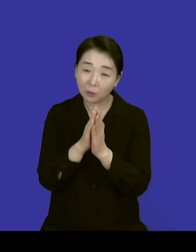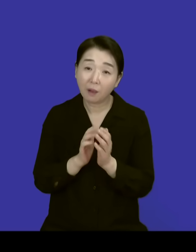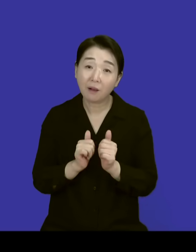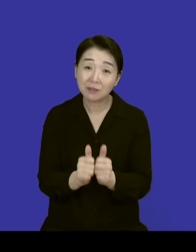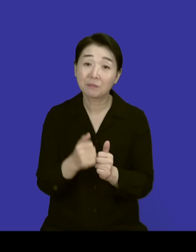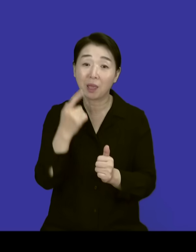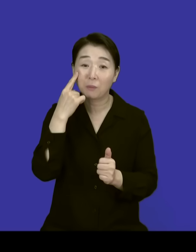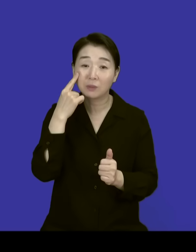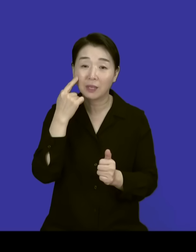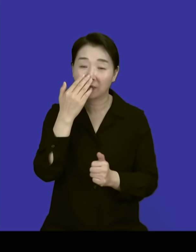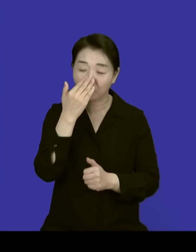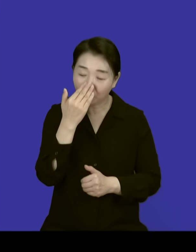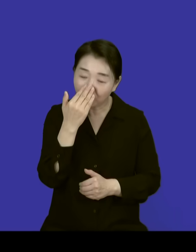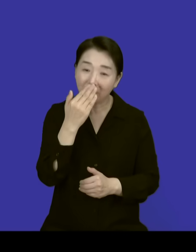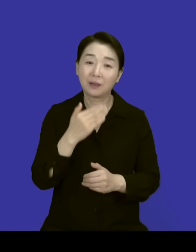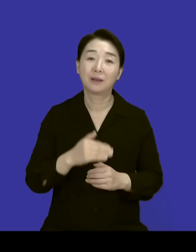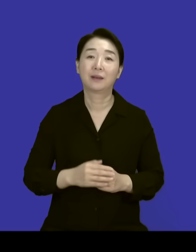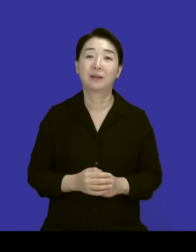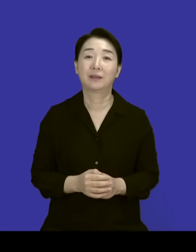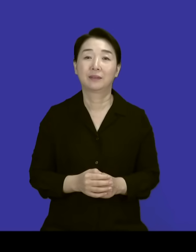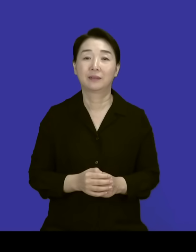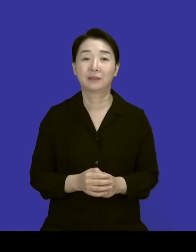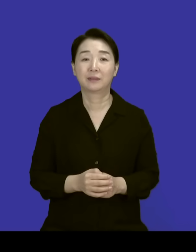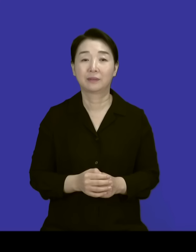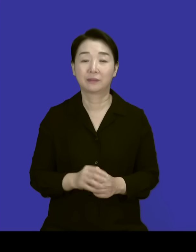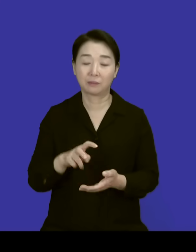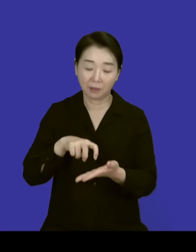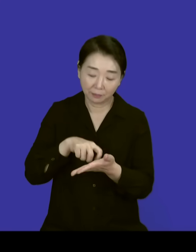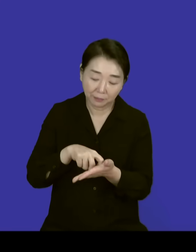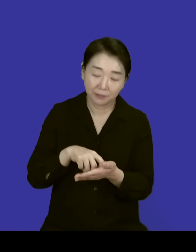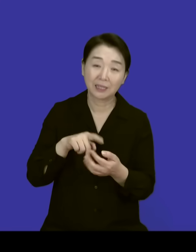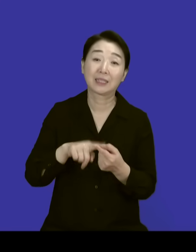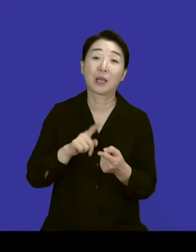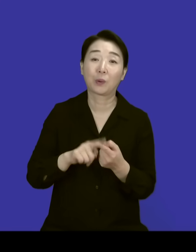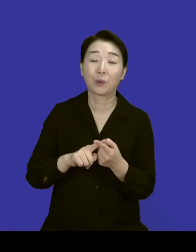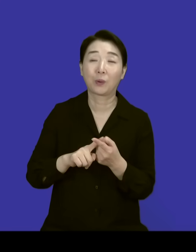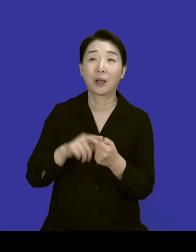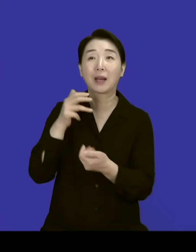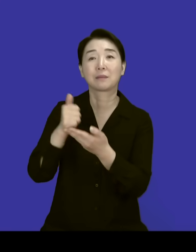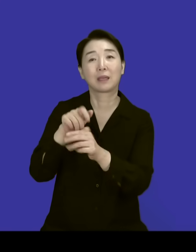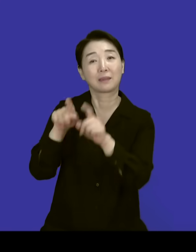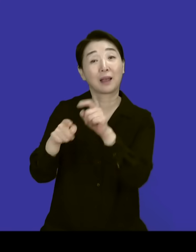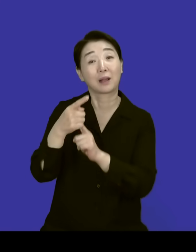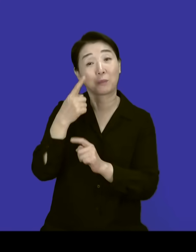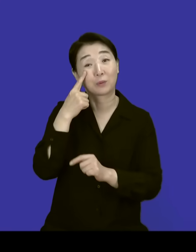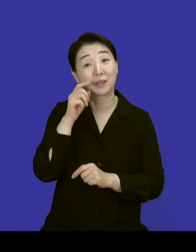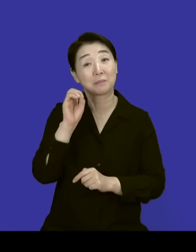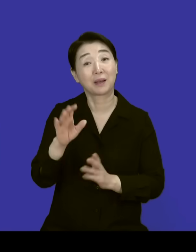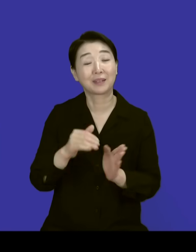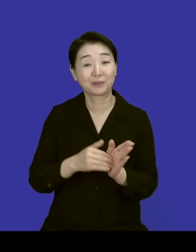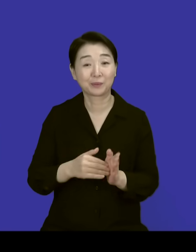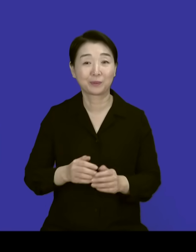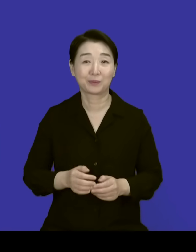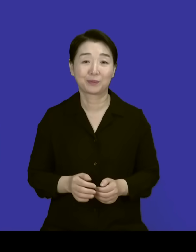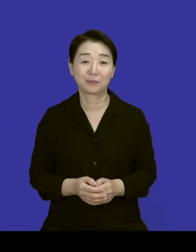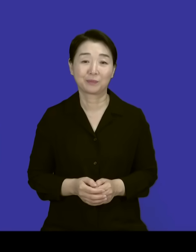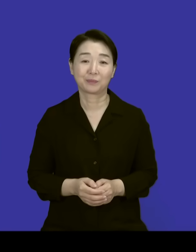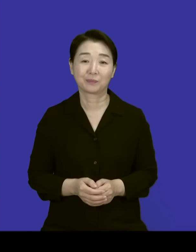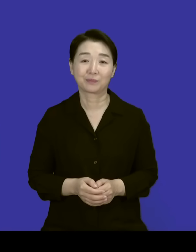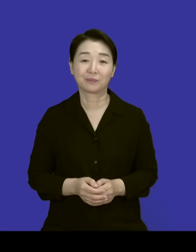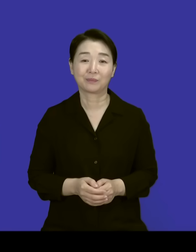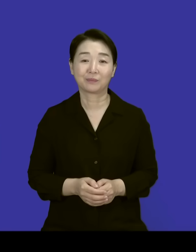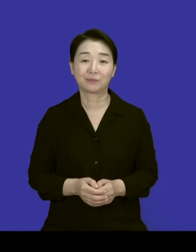우리. 예. 겸손하게 예. 진짜 엎드린 상태에서 가자라고 많이 했던 것 같아요. 예. 그러면은 그